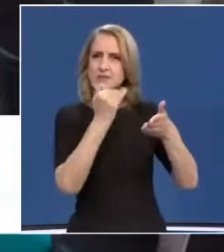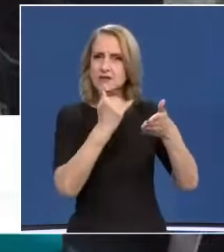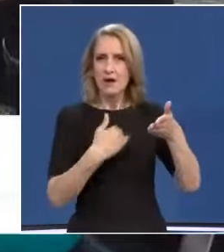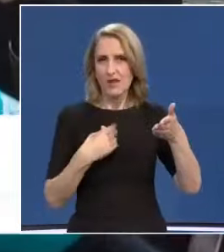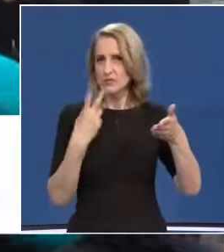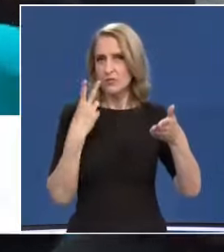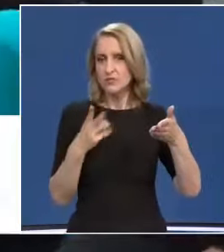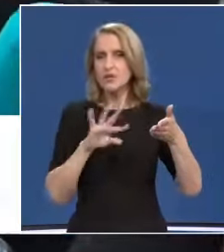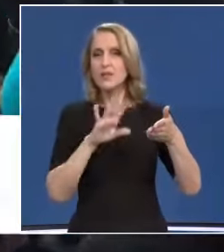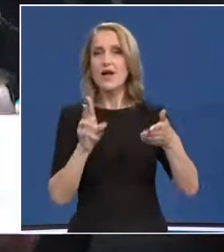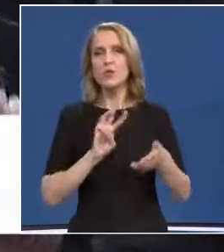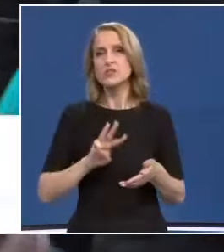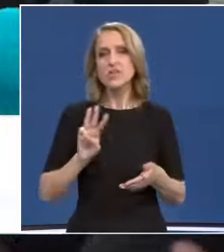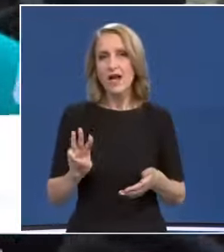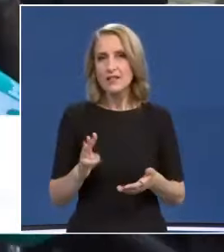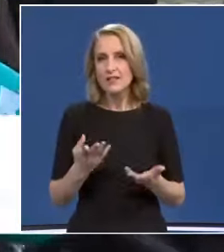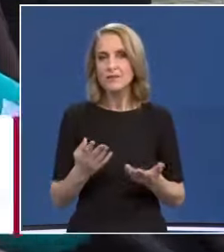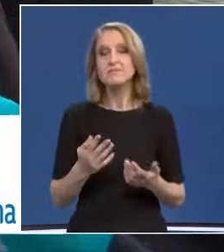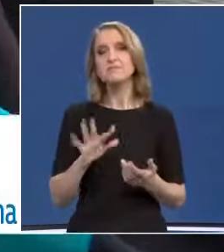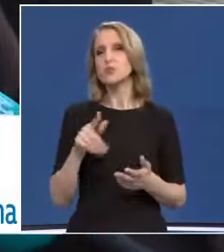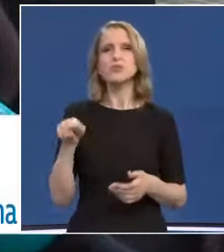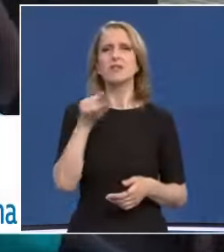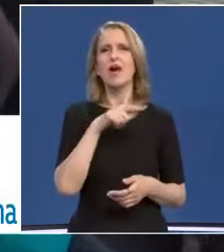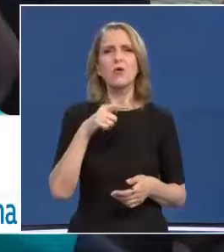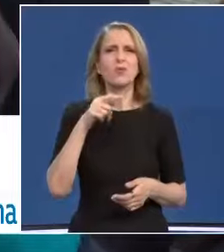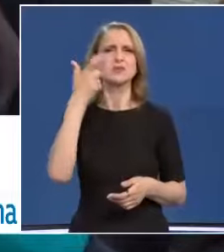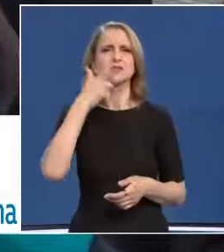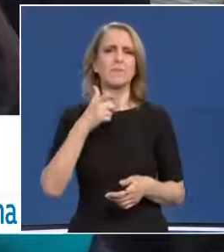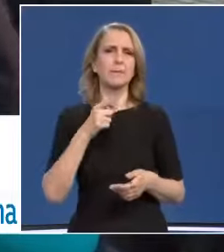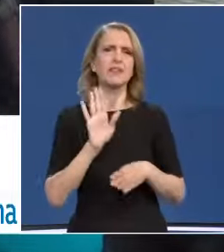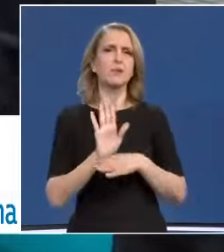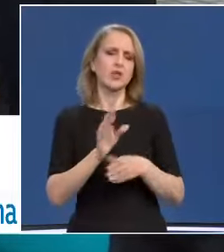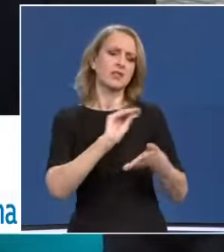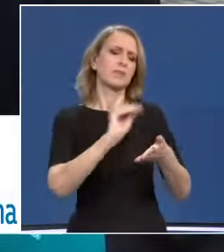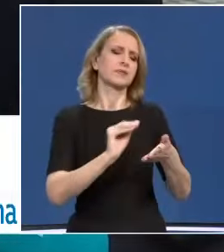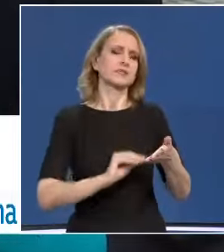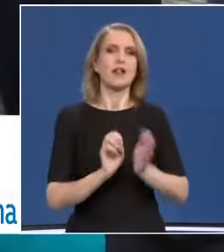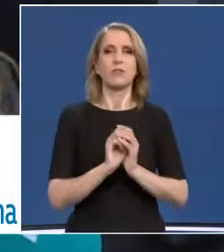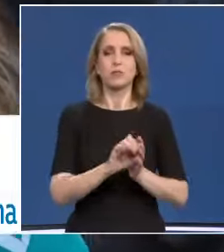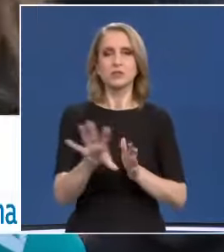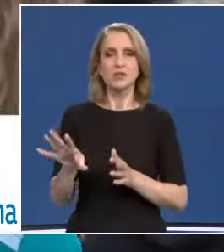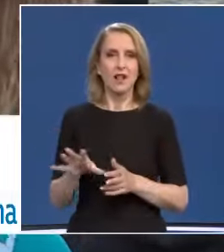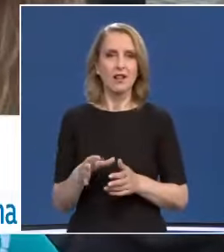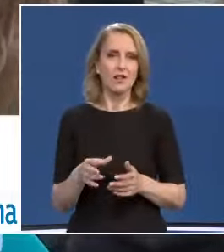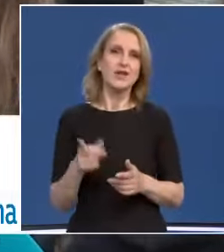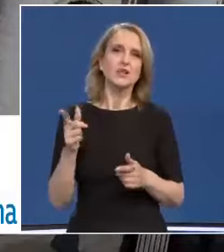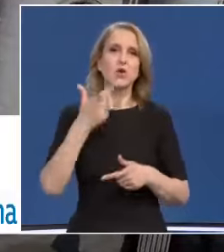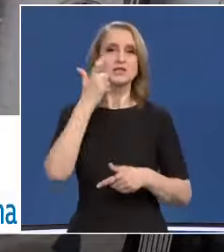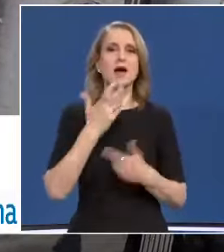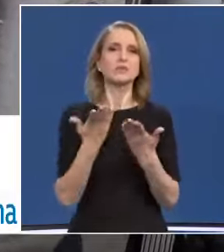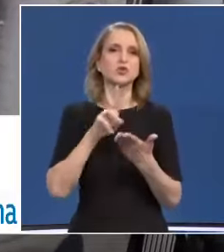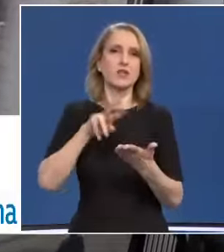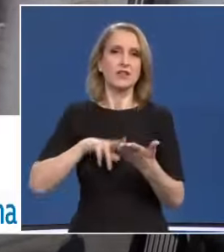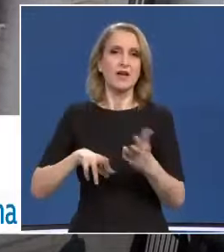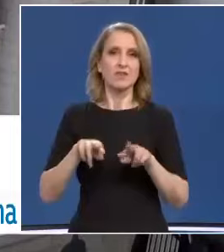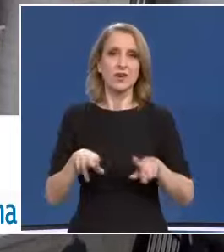сайтове, най-вероятно някой депутат си го е написал, пуснал си го е сам и сега си го чете сам в Народното събрание.